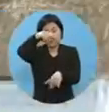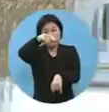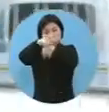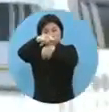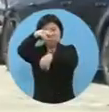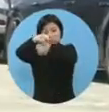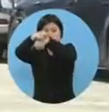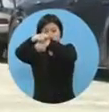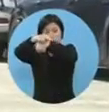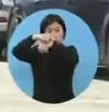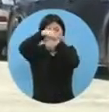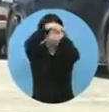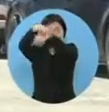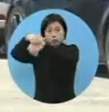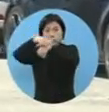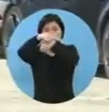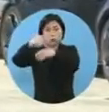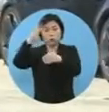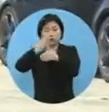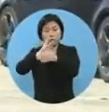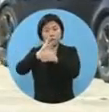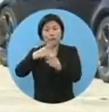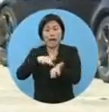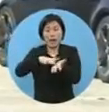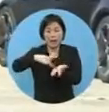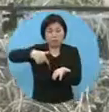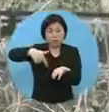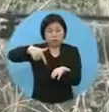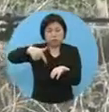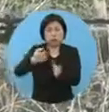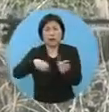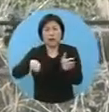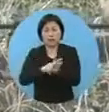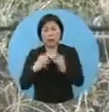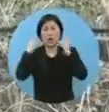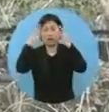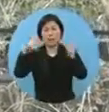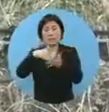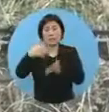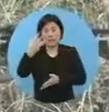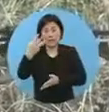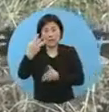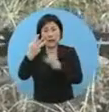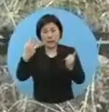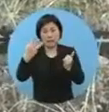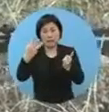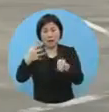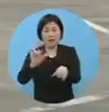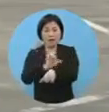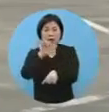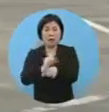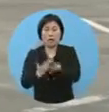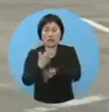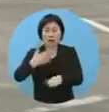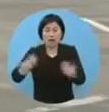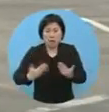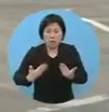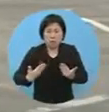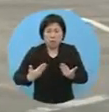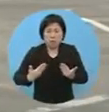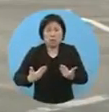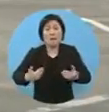날아다닙니다. 방제약을 살포하려면 장정 3명이 경운기로 5시간 넘게 일해야 하지만 농업용